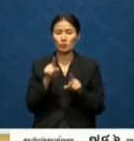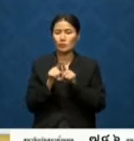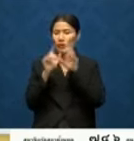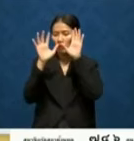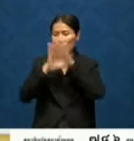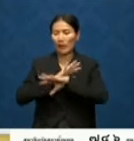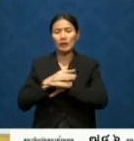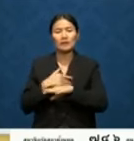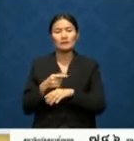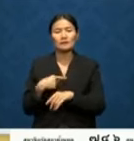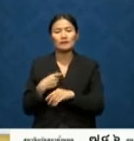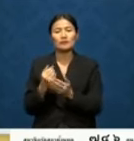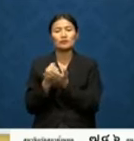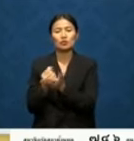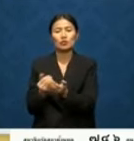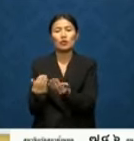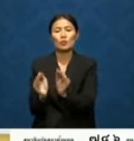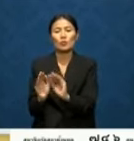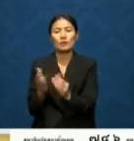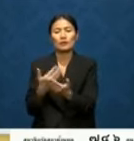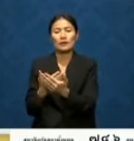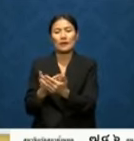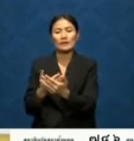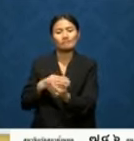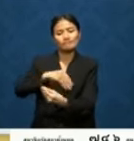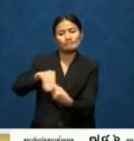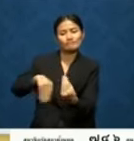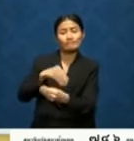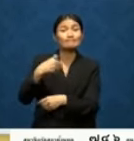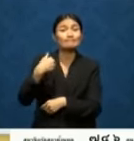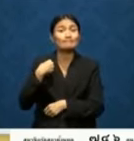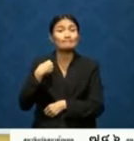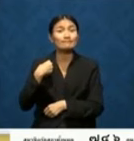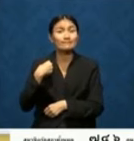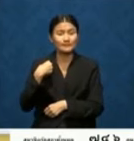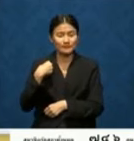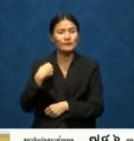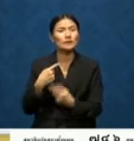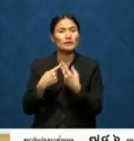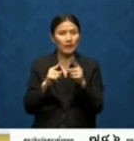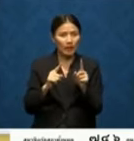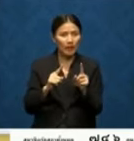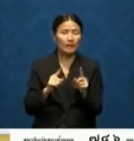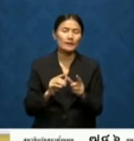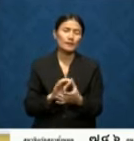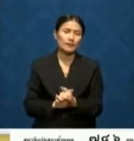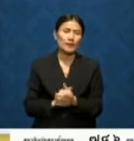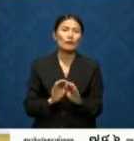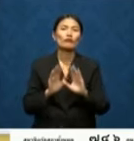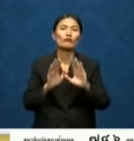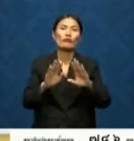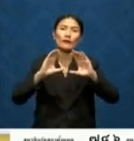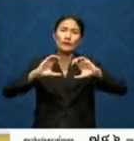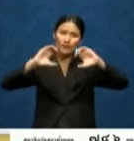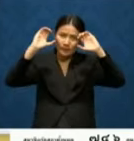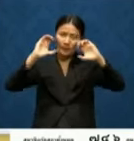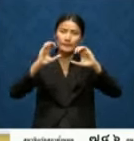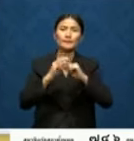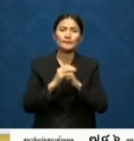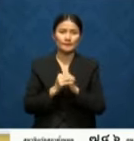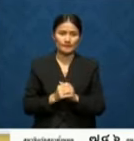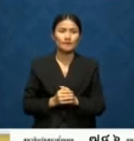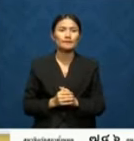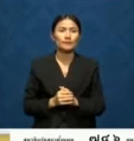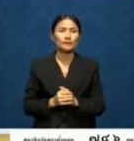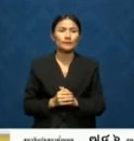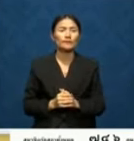ครัวแต่ผมอยากเรียนท่านประธานผ่านไปยังรัฐบาลว่า